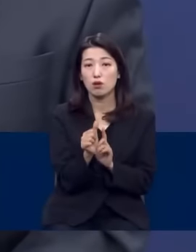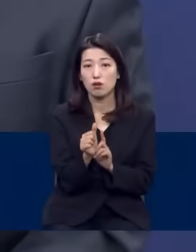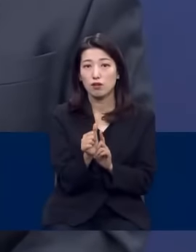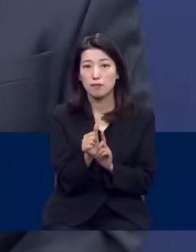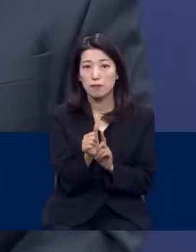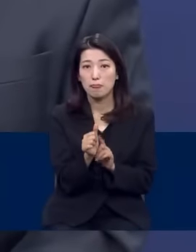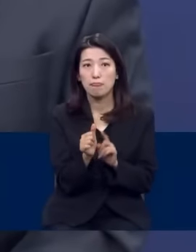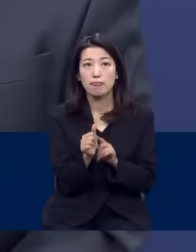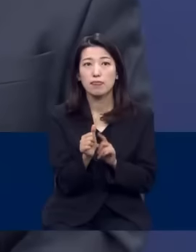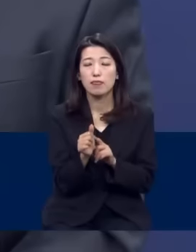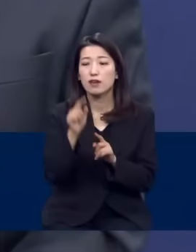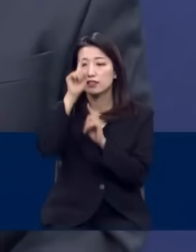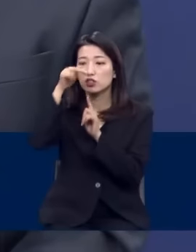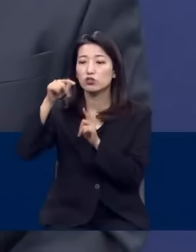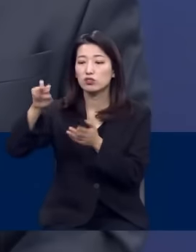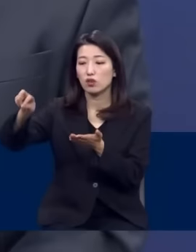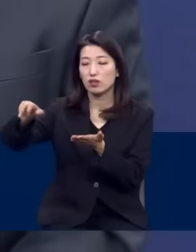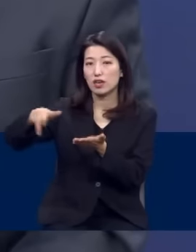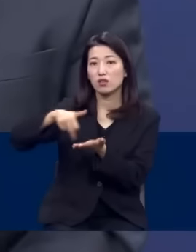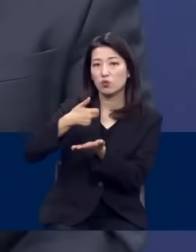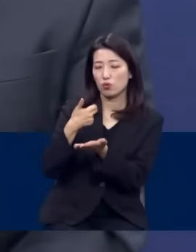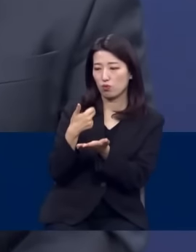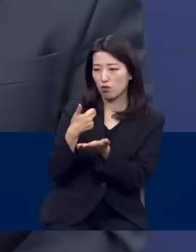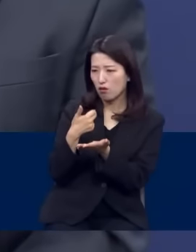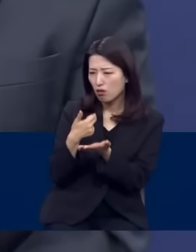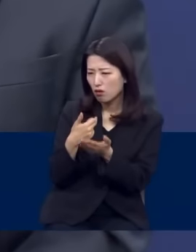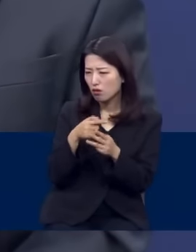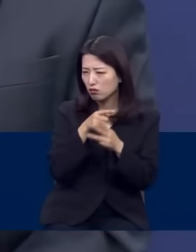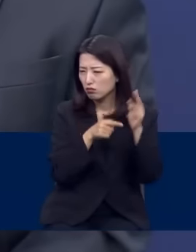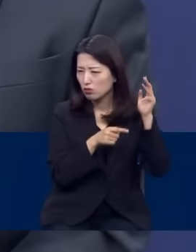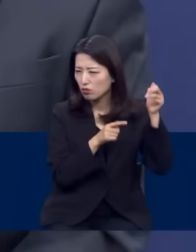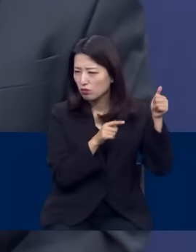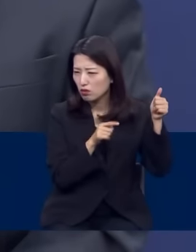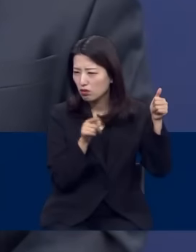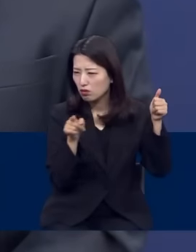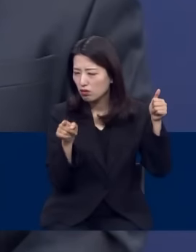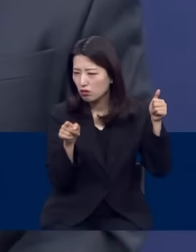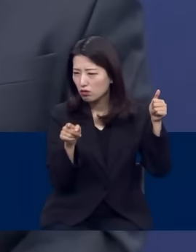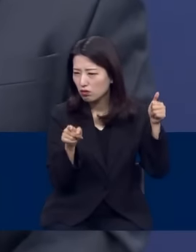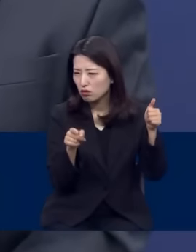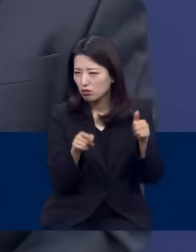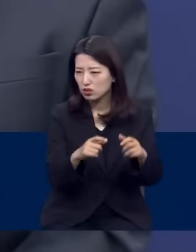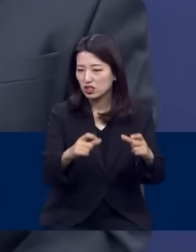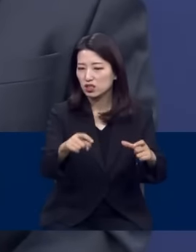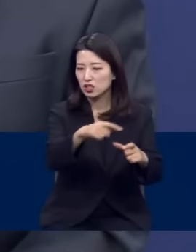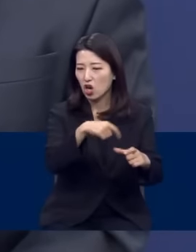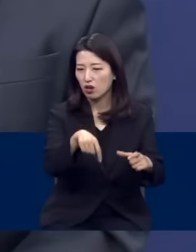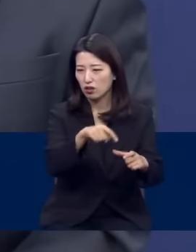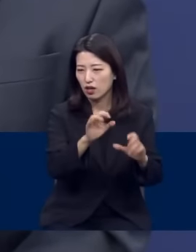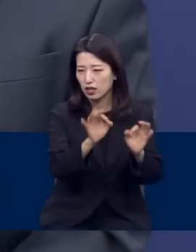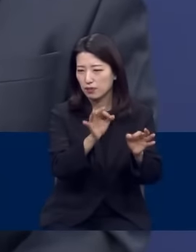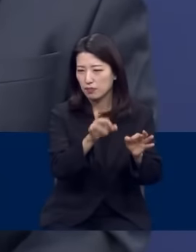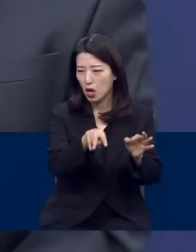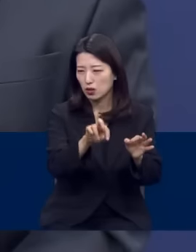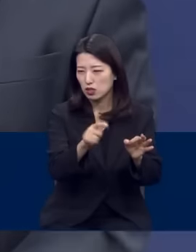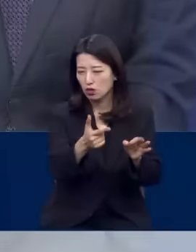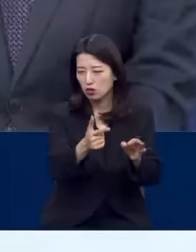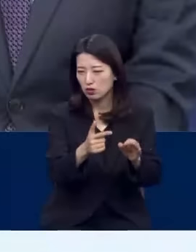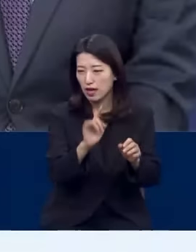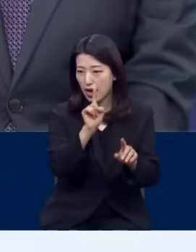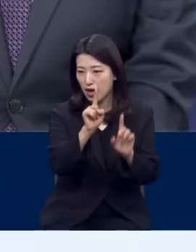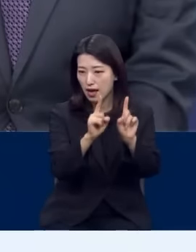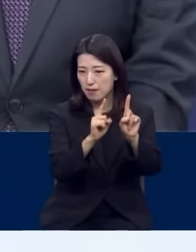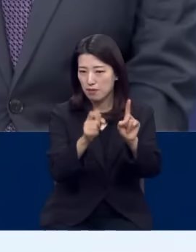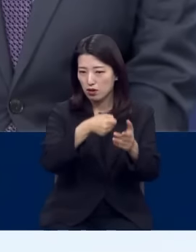20분에게 문자가 카톡이 왔었다 윤 대통령이 그 경선을 하라 그런다 김영선 그 전